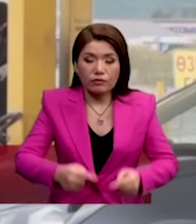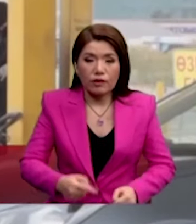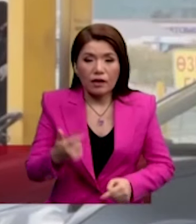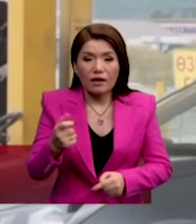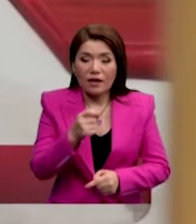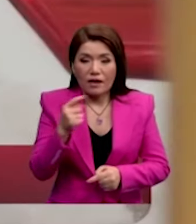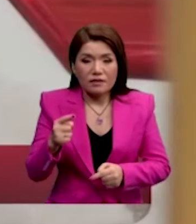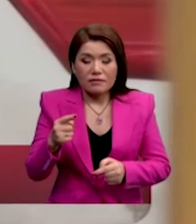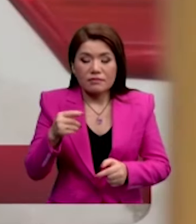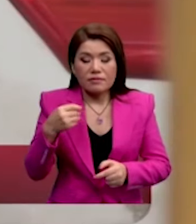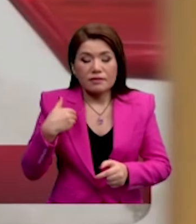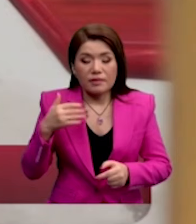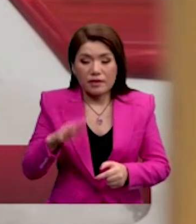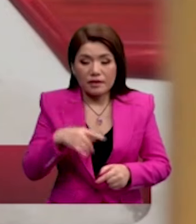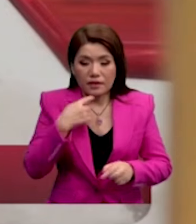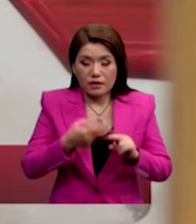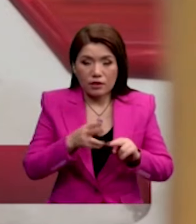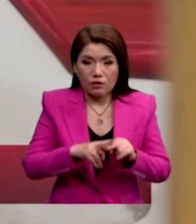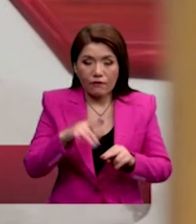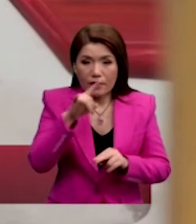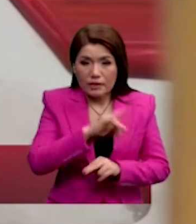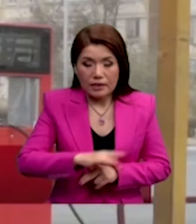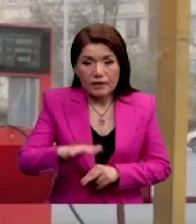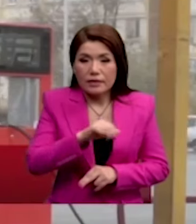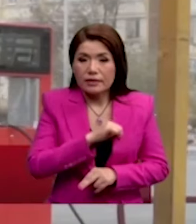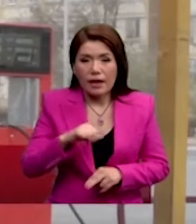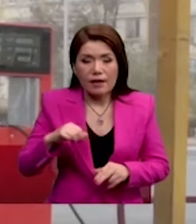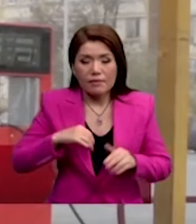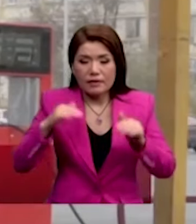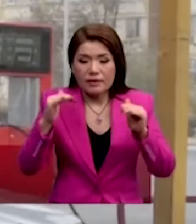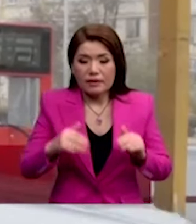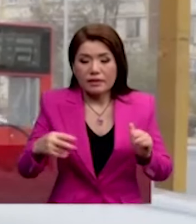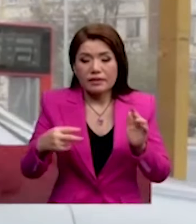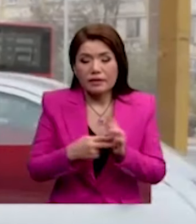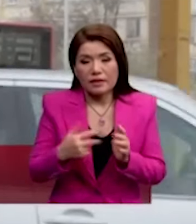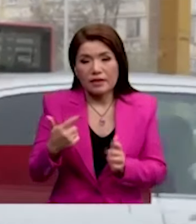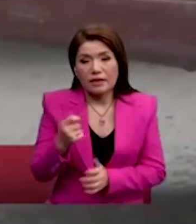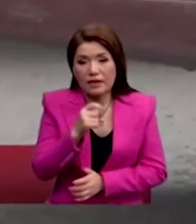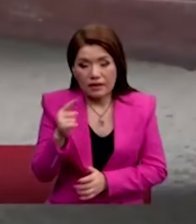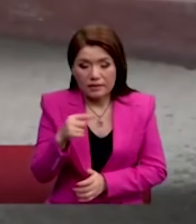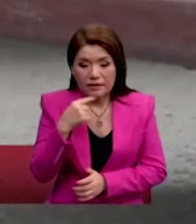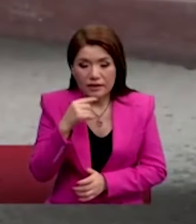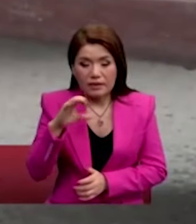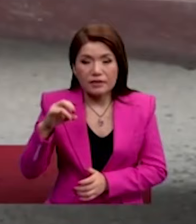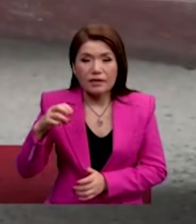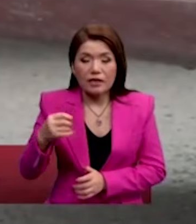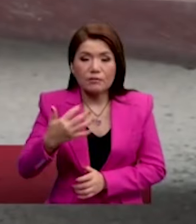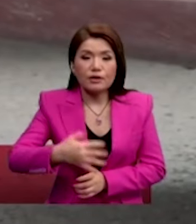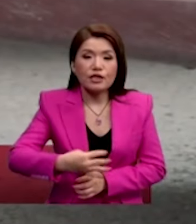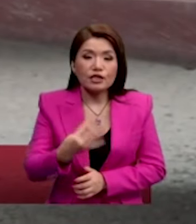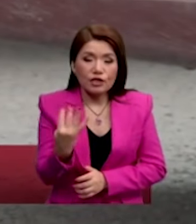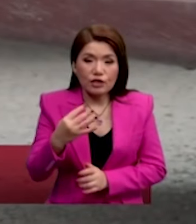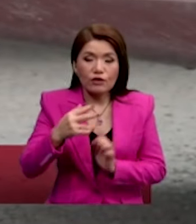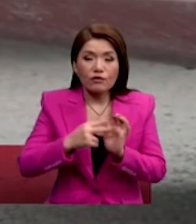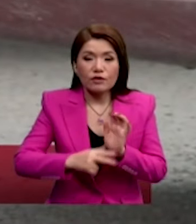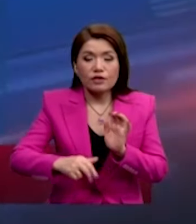газа нерентабельна. Саткалиев заявляет, что в Казахстане самые низкие цены на голубое топливо. В СНГ